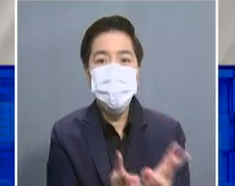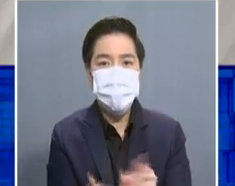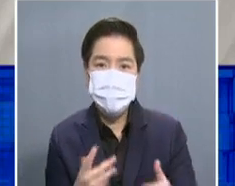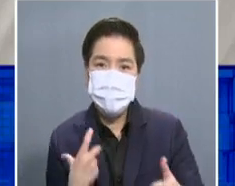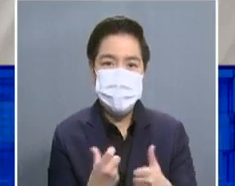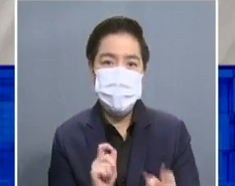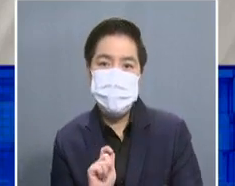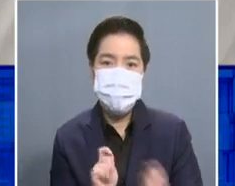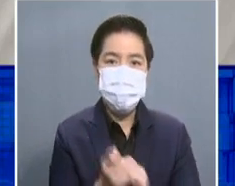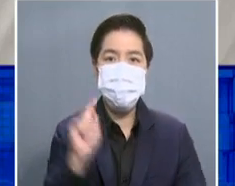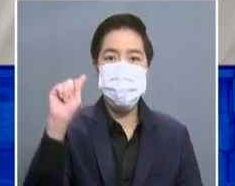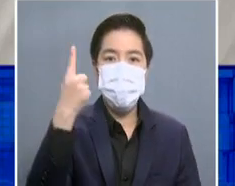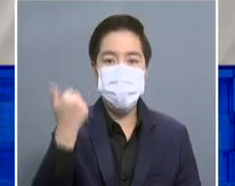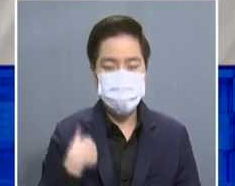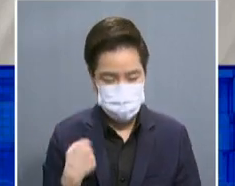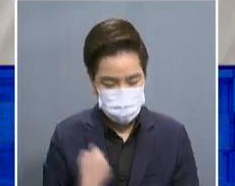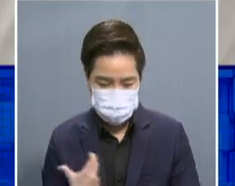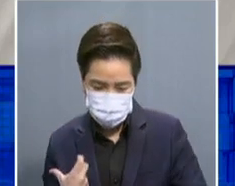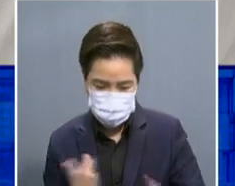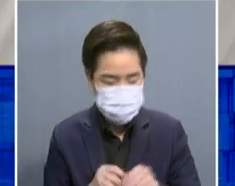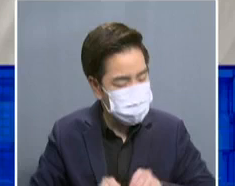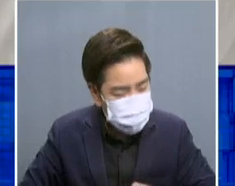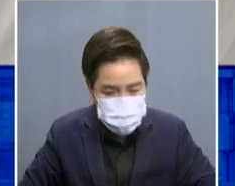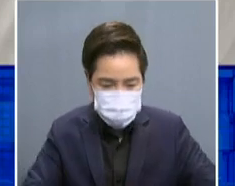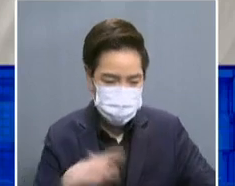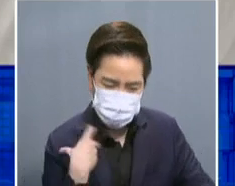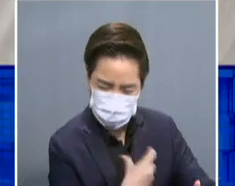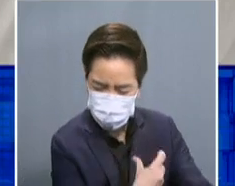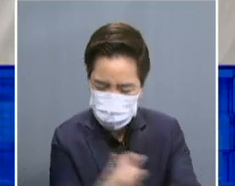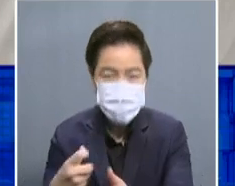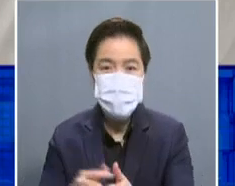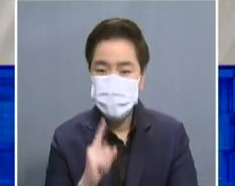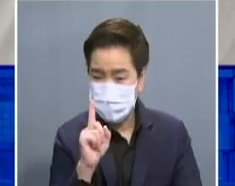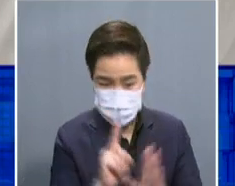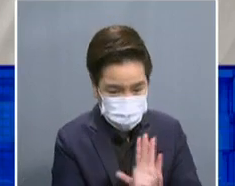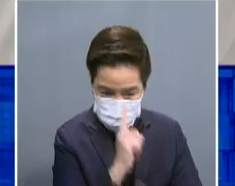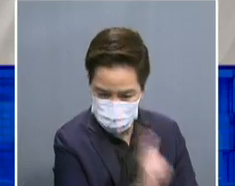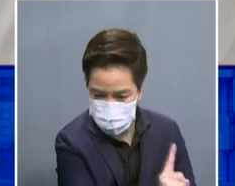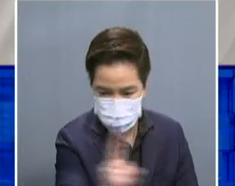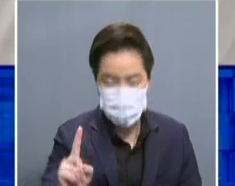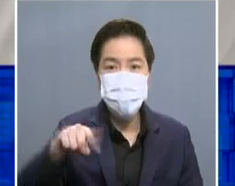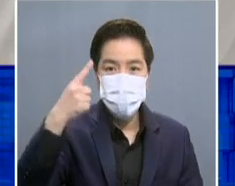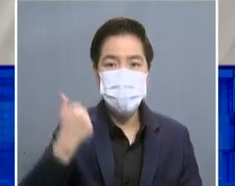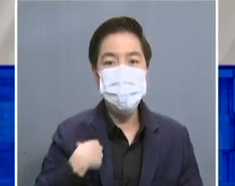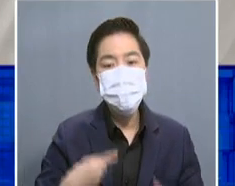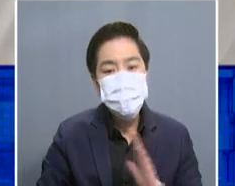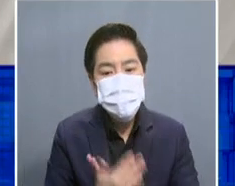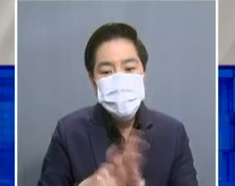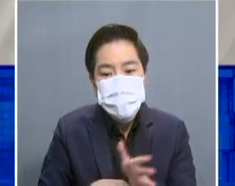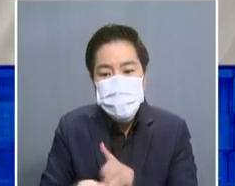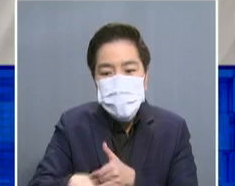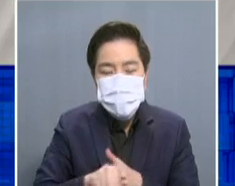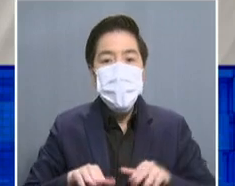ฉีดวัคซีนอาจจะเป็นการเร่งปูพรมนะฮะฉ ี ดเข็มแรกให้ประชาชนให้มากที่สุดก่อนจะได้ลดโอกาสการรับ